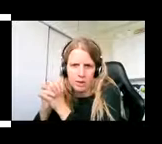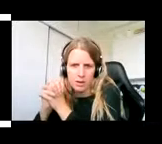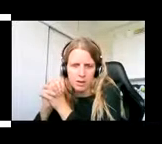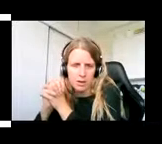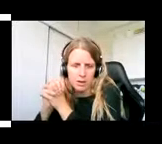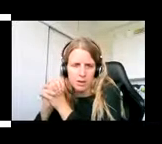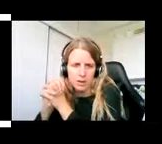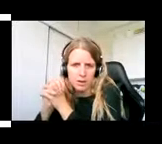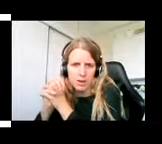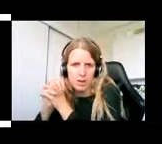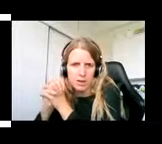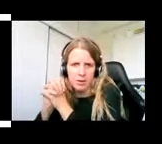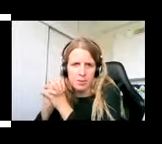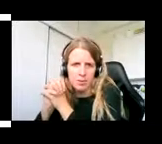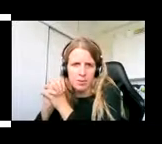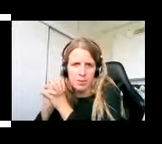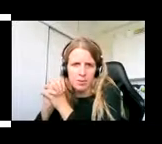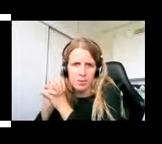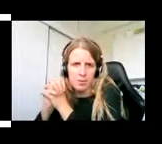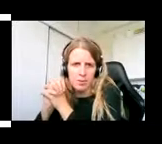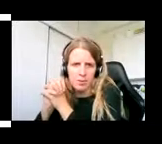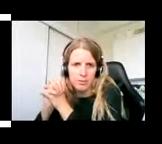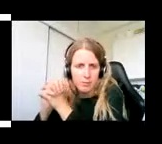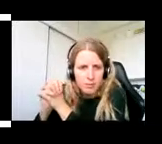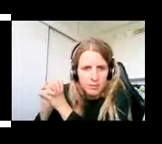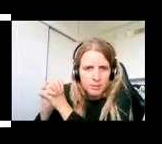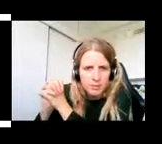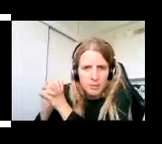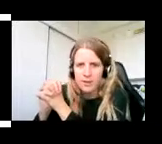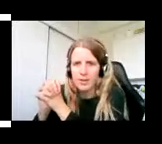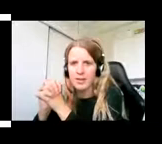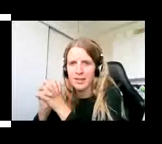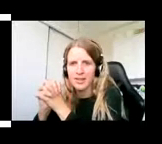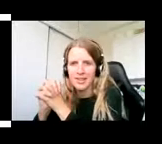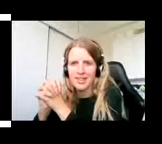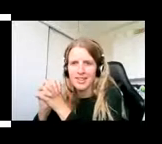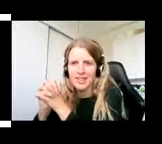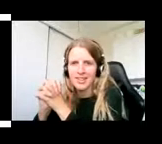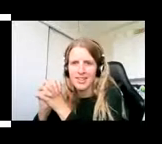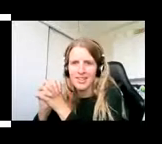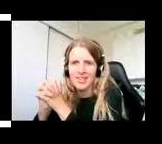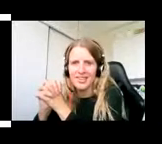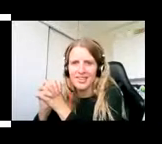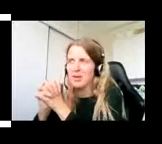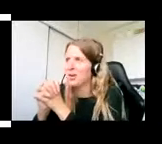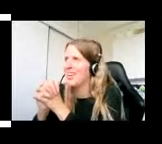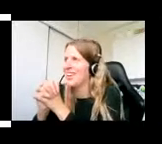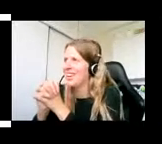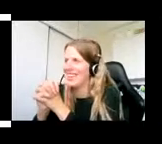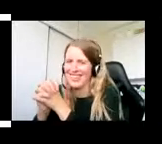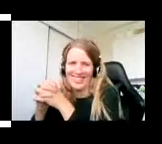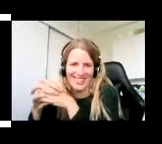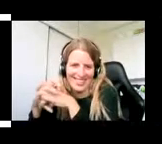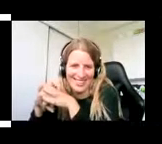Oké. Dan. Ja, ik probeer hier over te gaan naar de volgende slide. Mijn computer wil niet altijd even